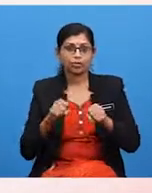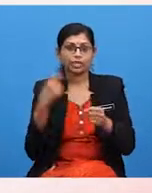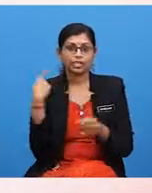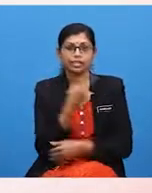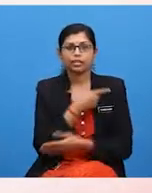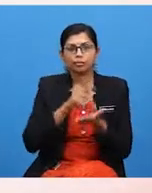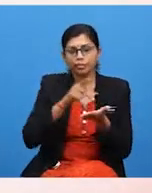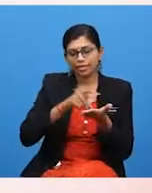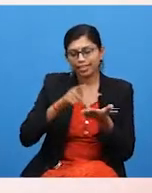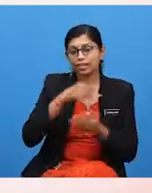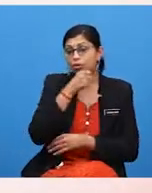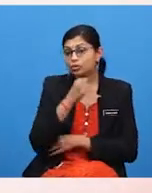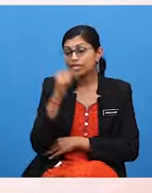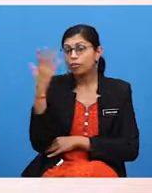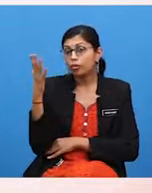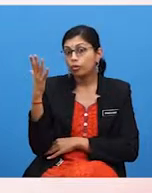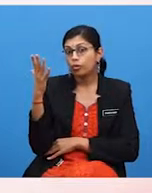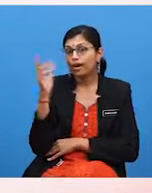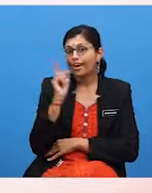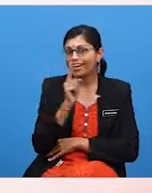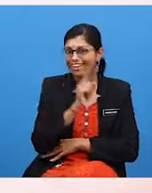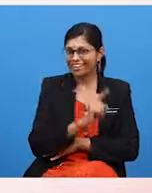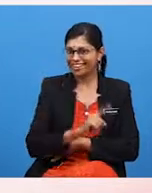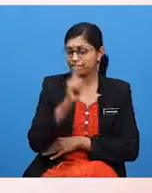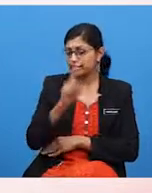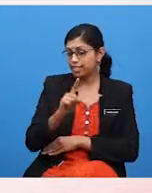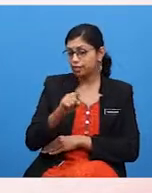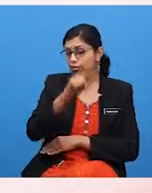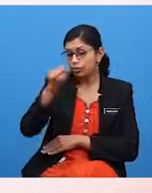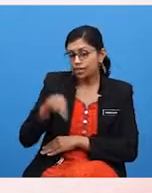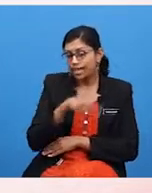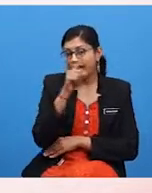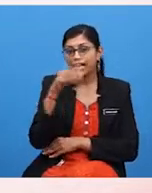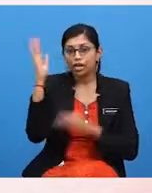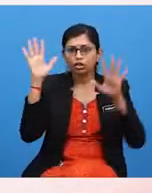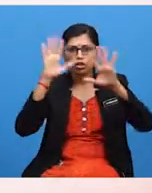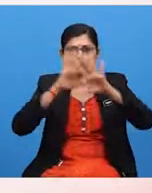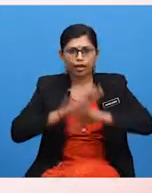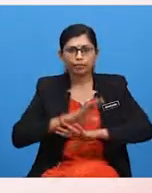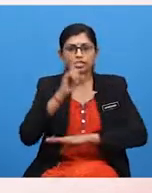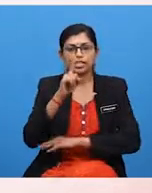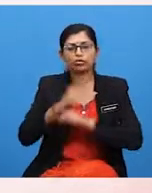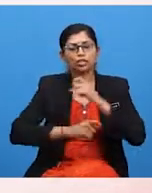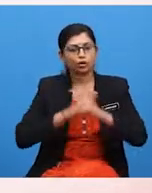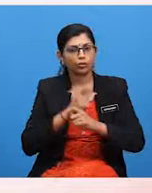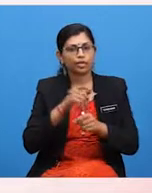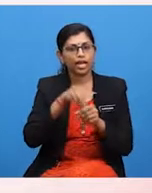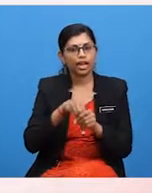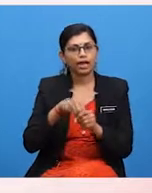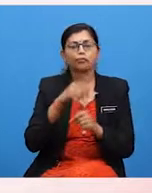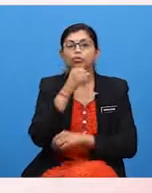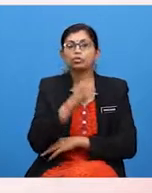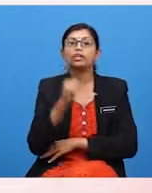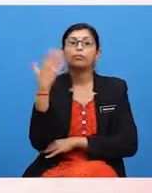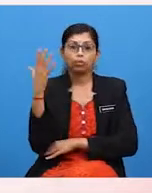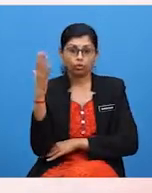mengira usia sebatang pokok, yang mana setiap gelang gelap mewakili satu tahun